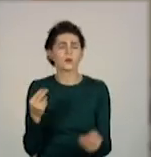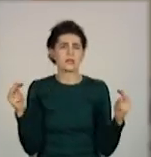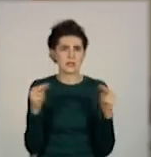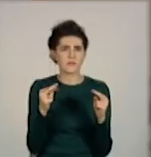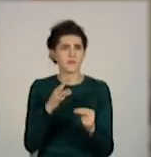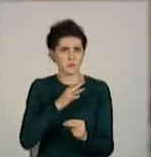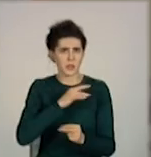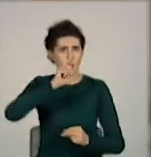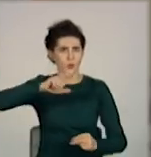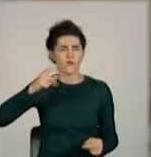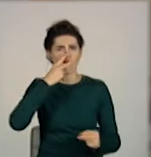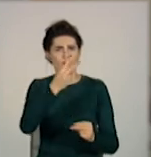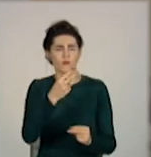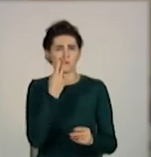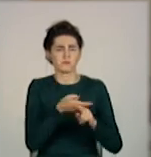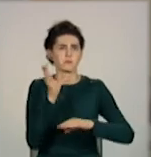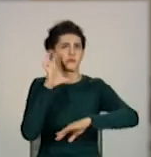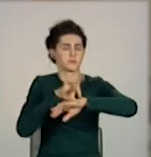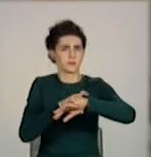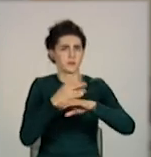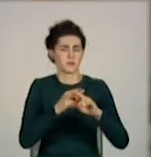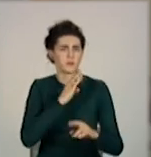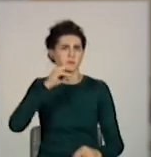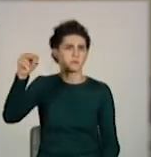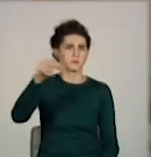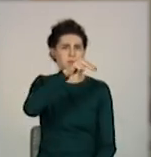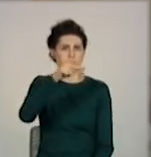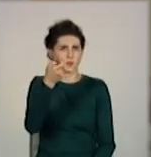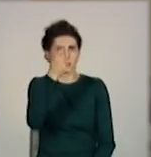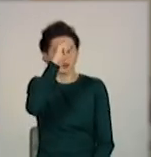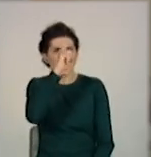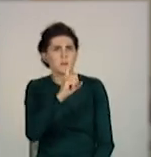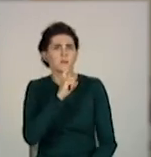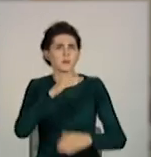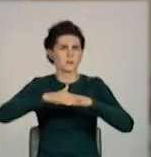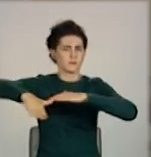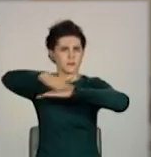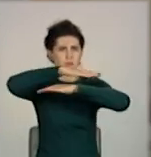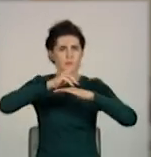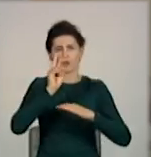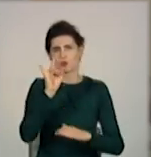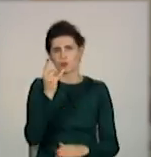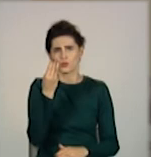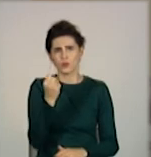там знаходилися, які безпосередньо побачили жінку, яка гуляє дахом,